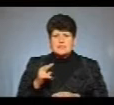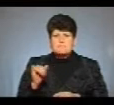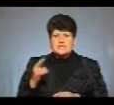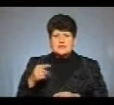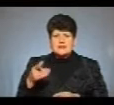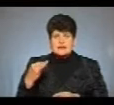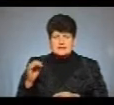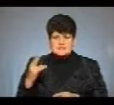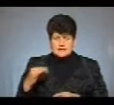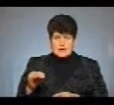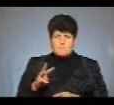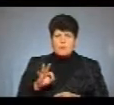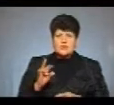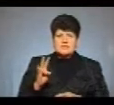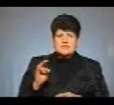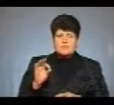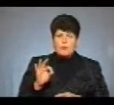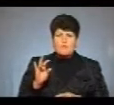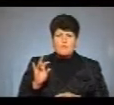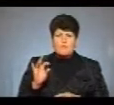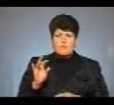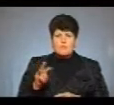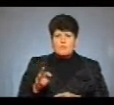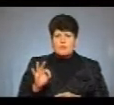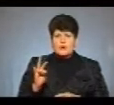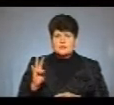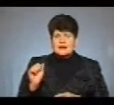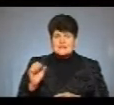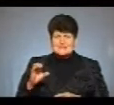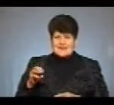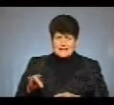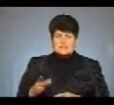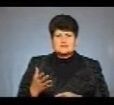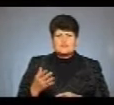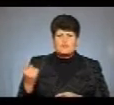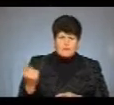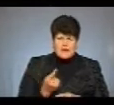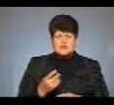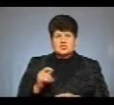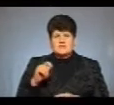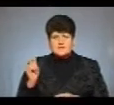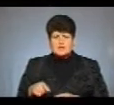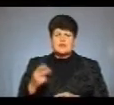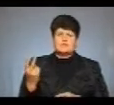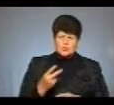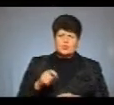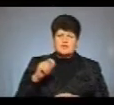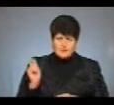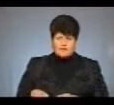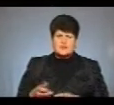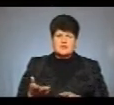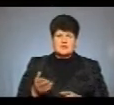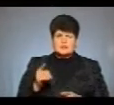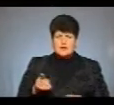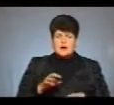Підгаєцького, Монастирський, Бучинський район, які постраждали і в першій стовійні, і в другій стовійні. Там проходила лінія фронту, відповідно. Там